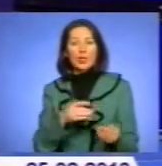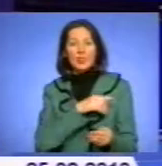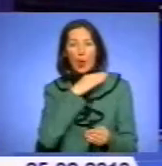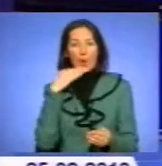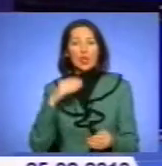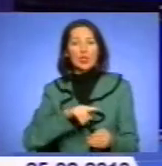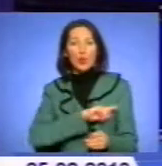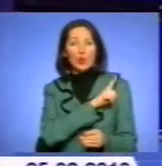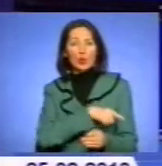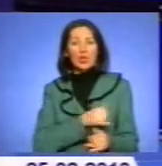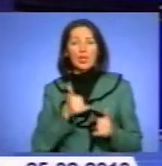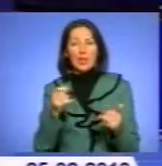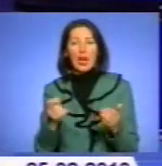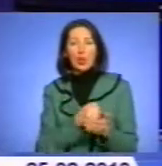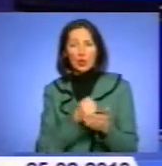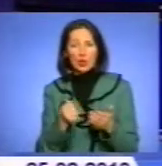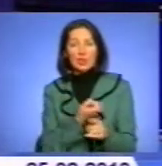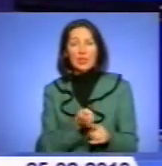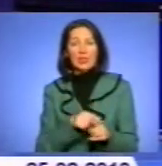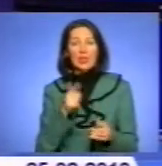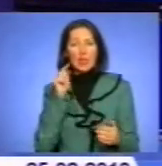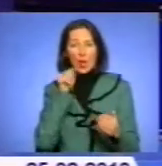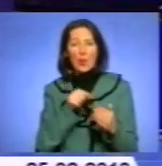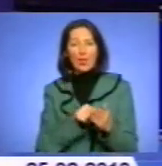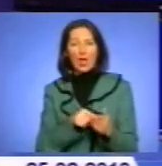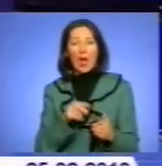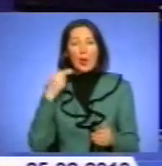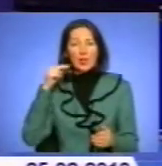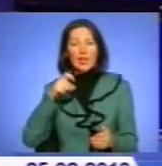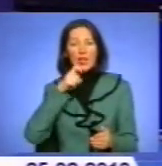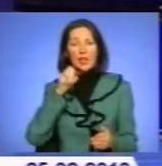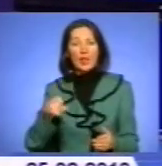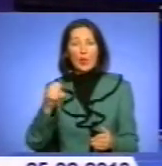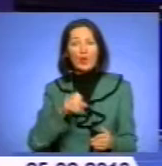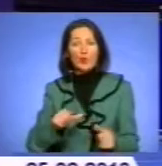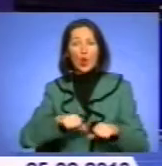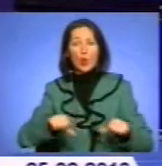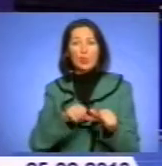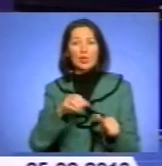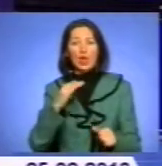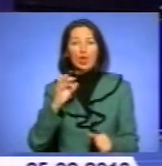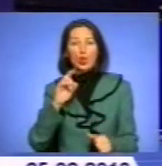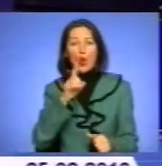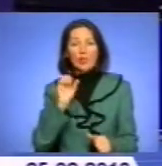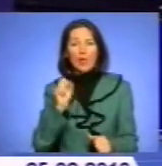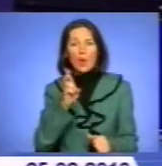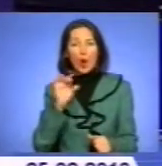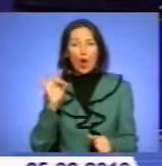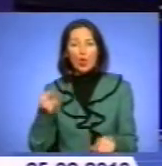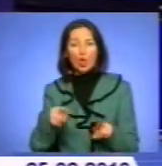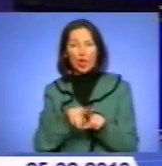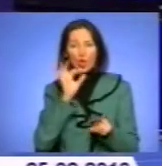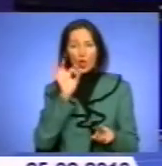цієї стратегічно важливої мети, додав президент. А президент Європейської комісії Жозе Мануель Барозу також зауважив, що завдяки